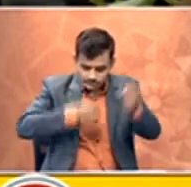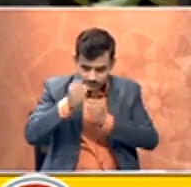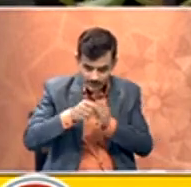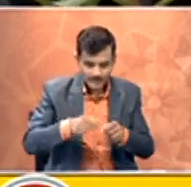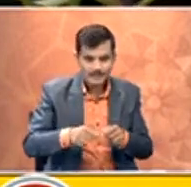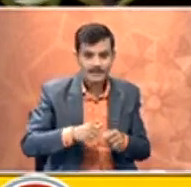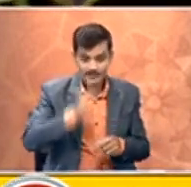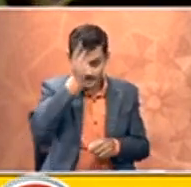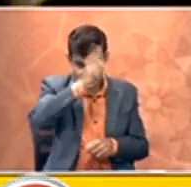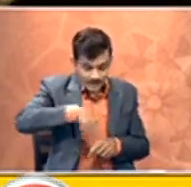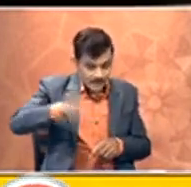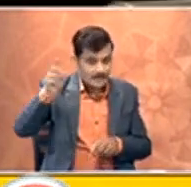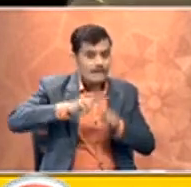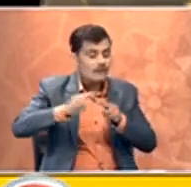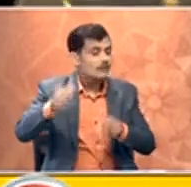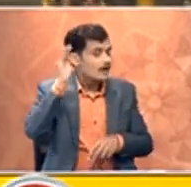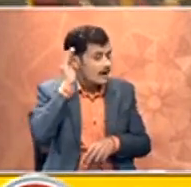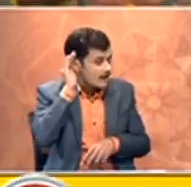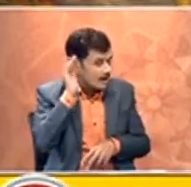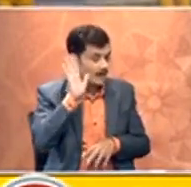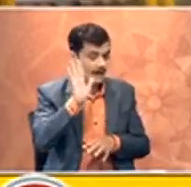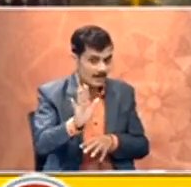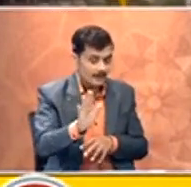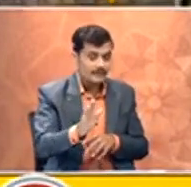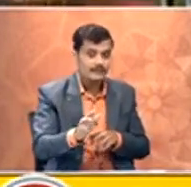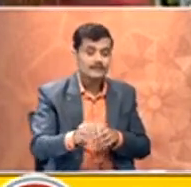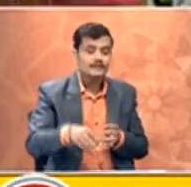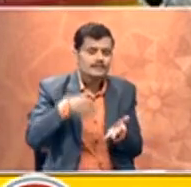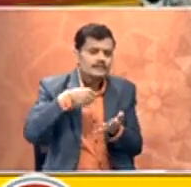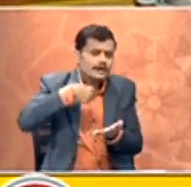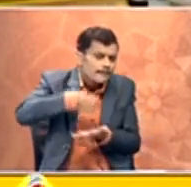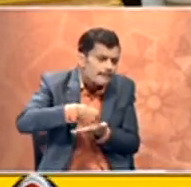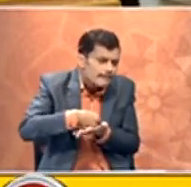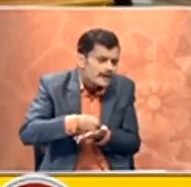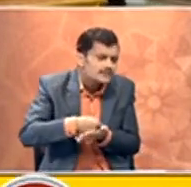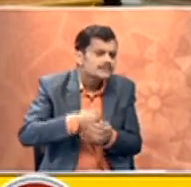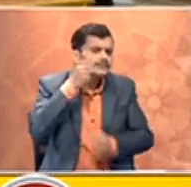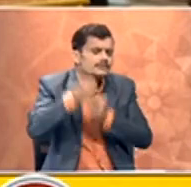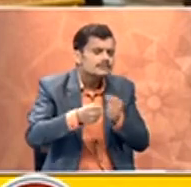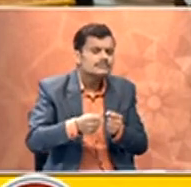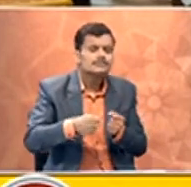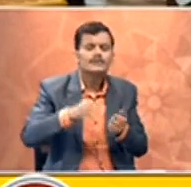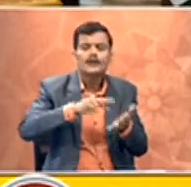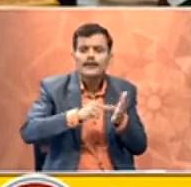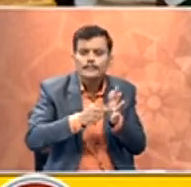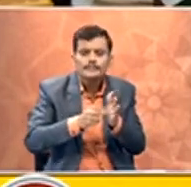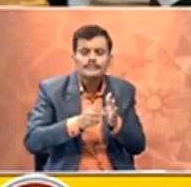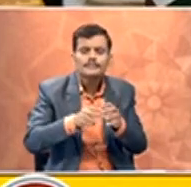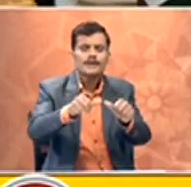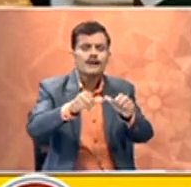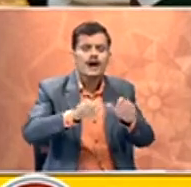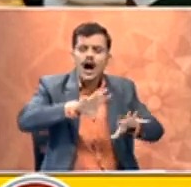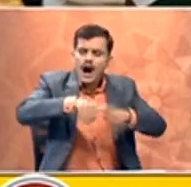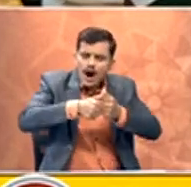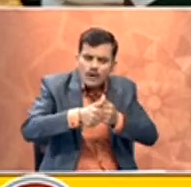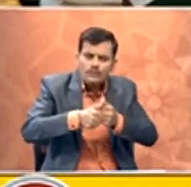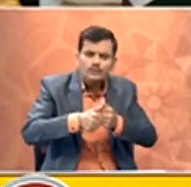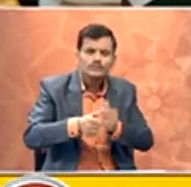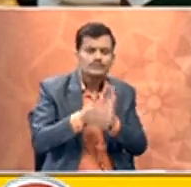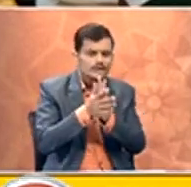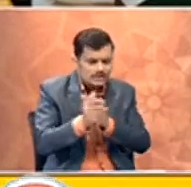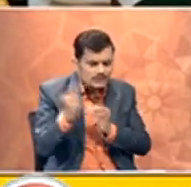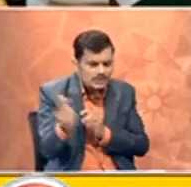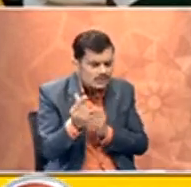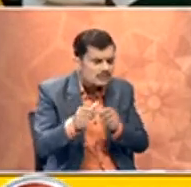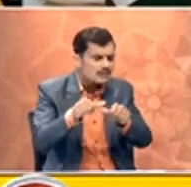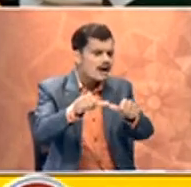आपको सुन रहा है और वे इस स्पोर्ट्स के बारे में जानना चाहते हैं। आप ये बताइए कि इसके लिए किस तरह की स्किल की जरूरत